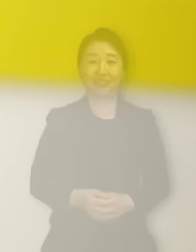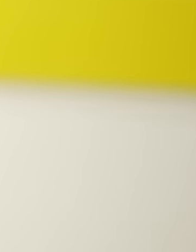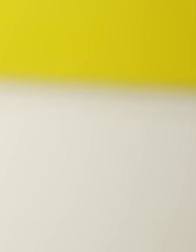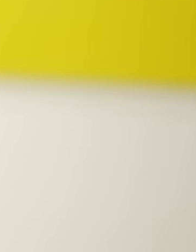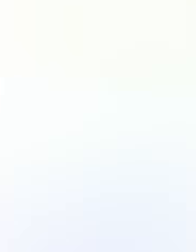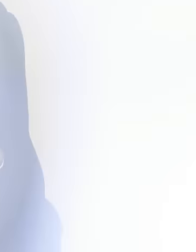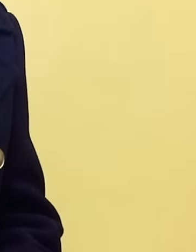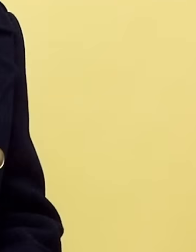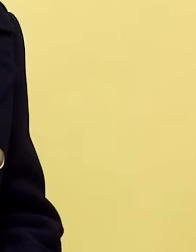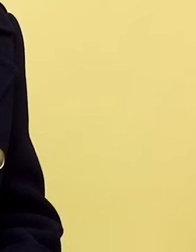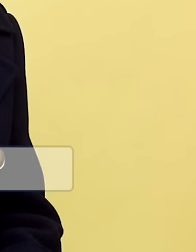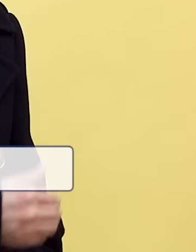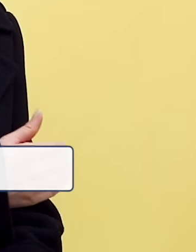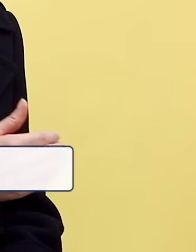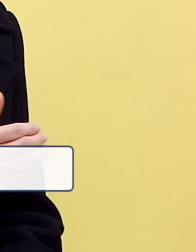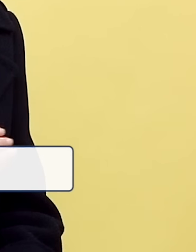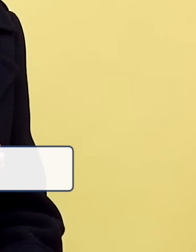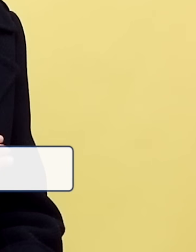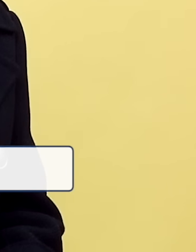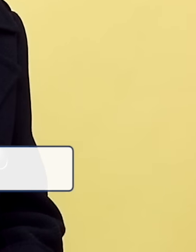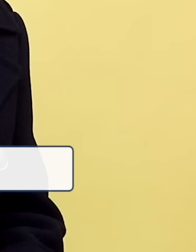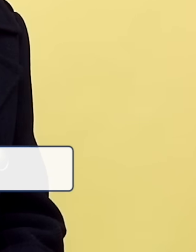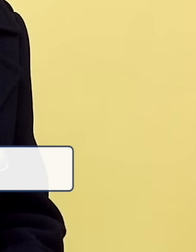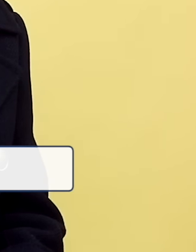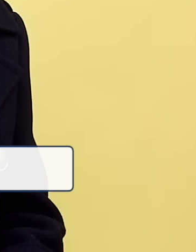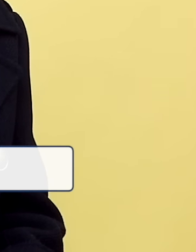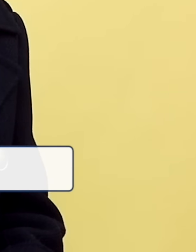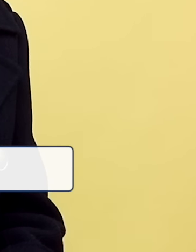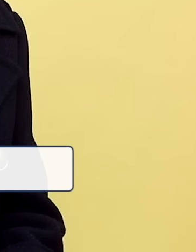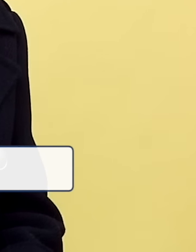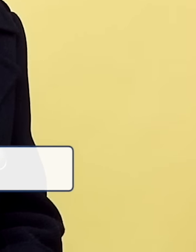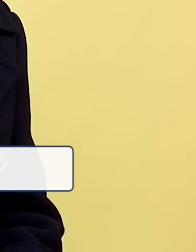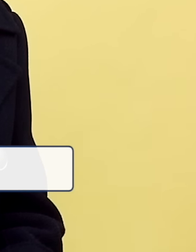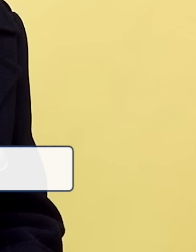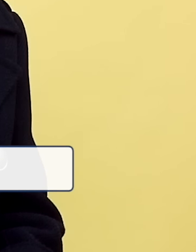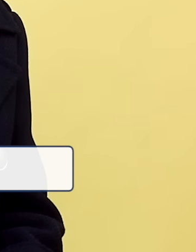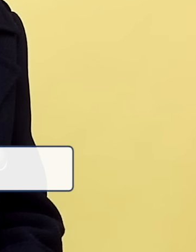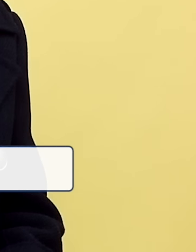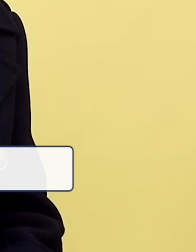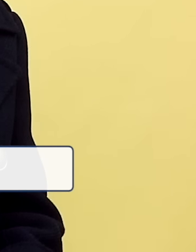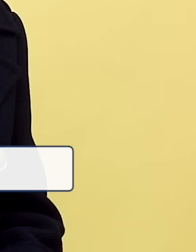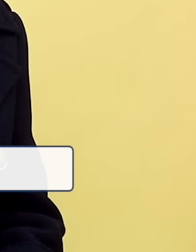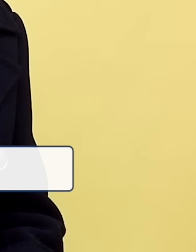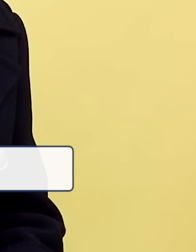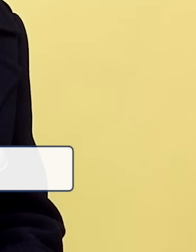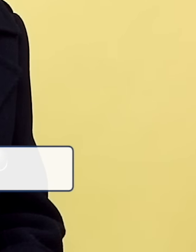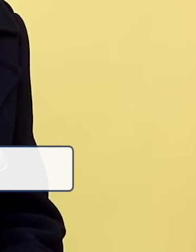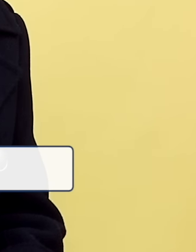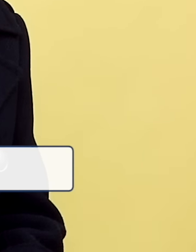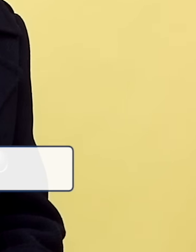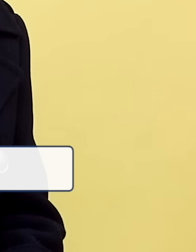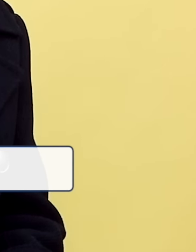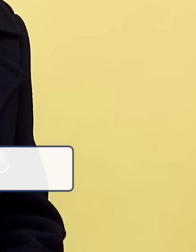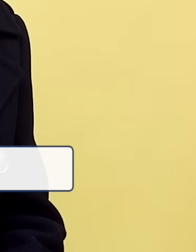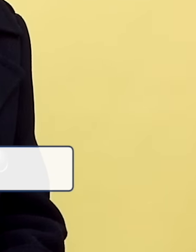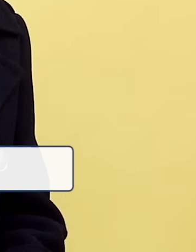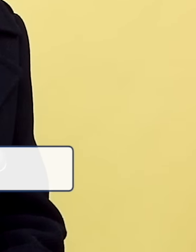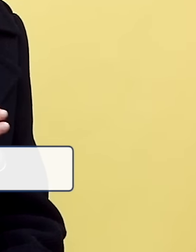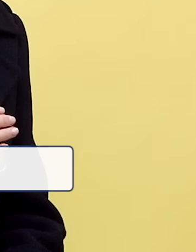많이 생기는 거예요 맞아요 이게 세상에 주는 기쁨은 시잖아 근데 하나 하나님이 주시는 기쁨은 진짜